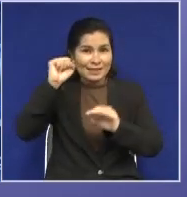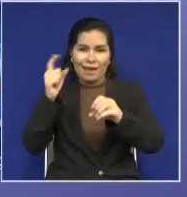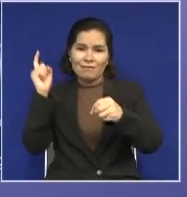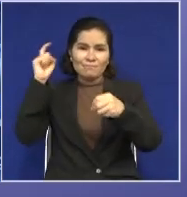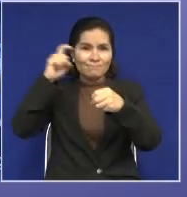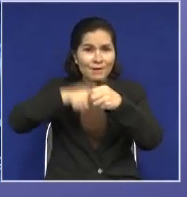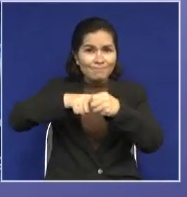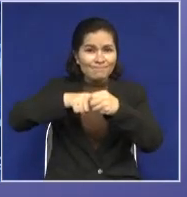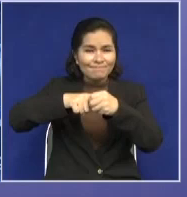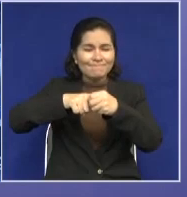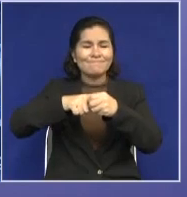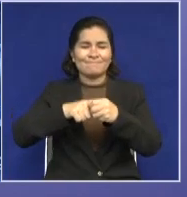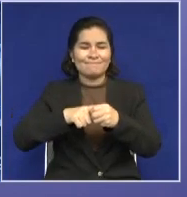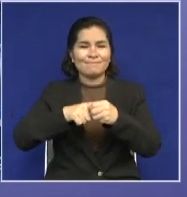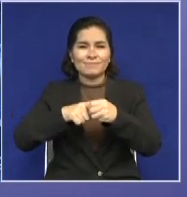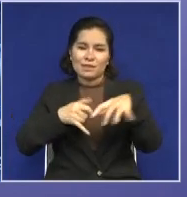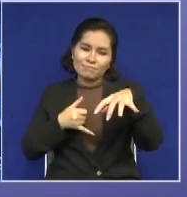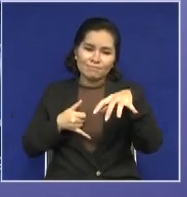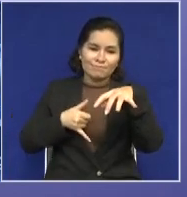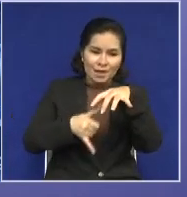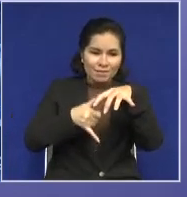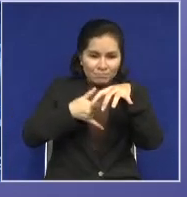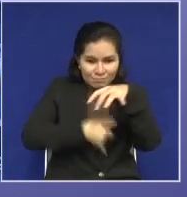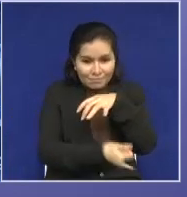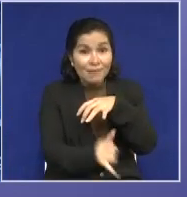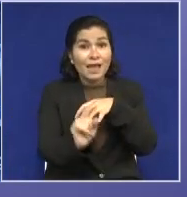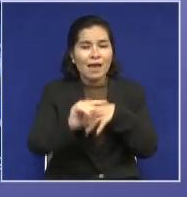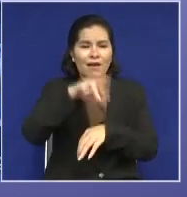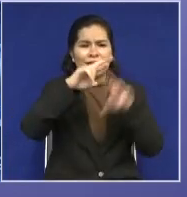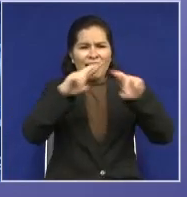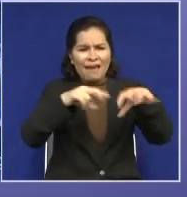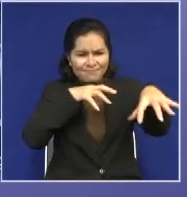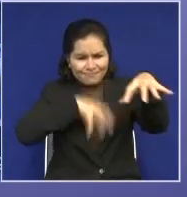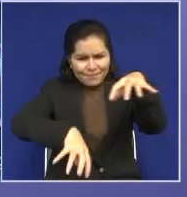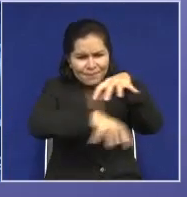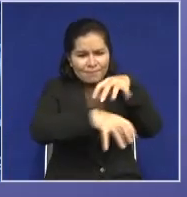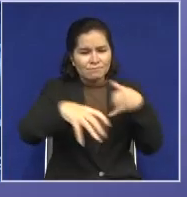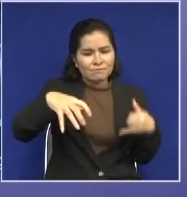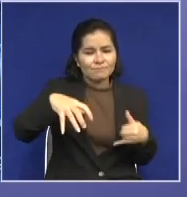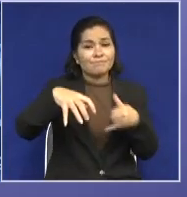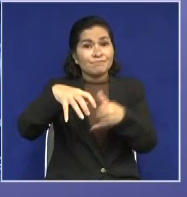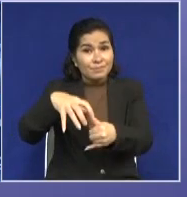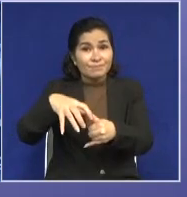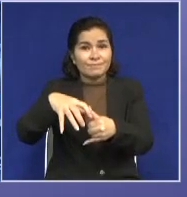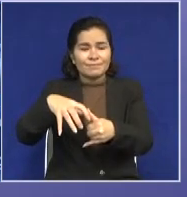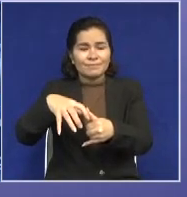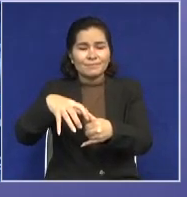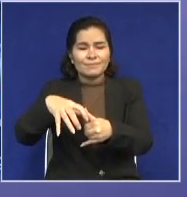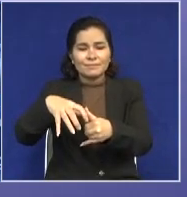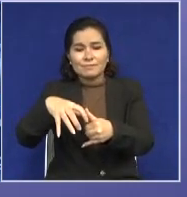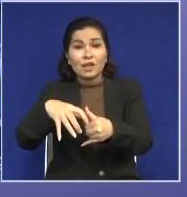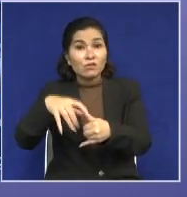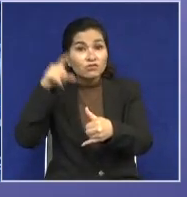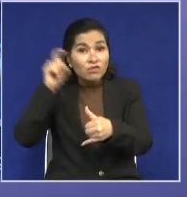ปผ่านแพลตฟอร์มไทยชนะค่ะหลังจากนั้นก็เวลาที่เราเข้าไปในร้านต่างๆนะคะที่เป็นร้านค้าย่อยภายในห้างสรรพสินค้